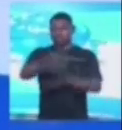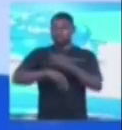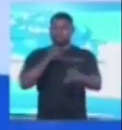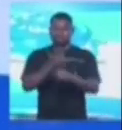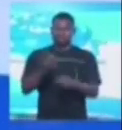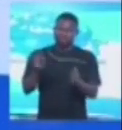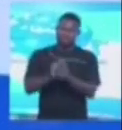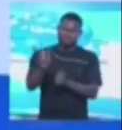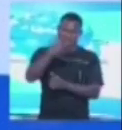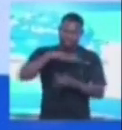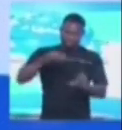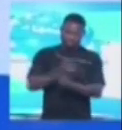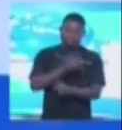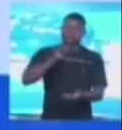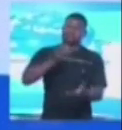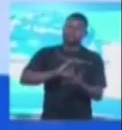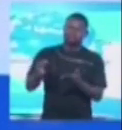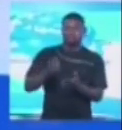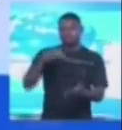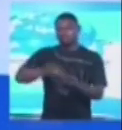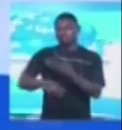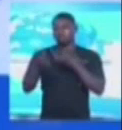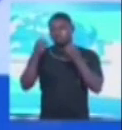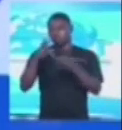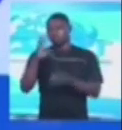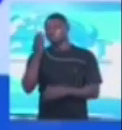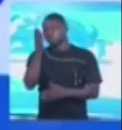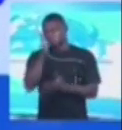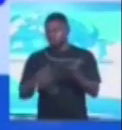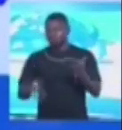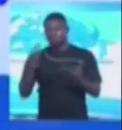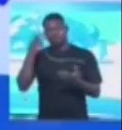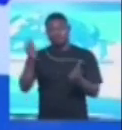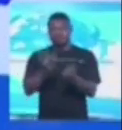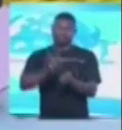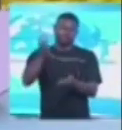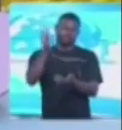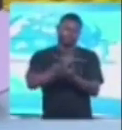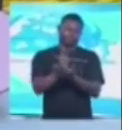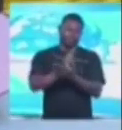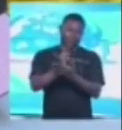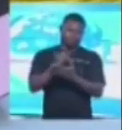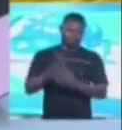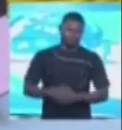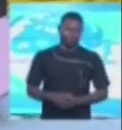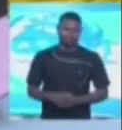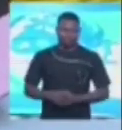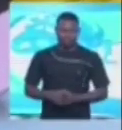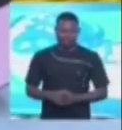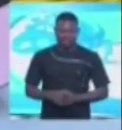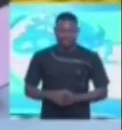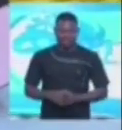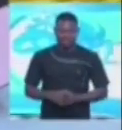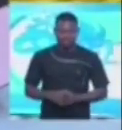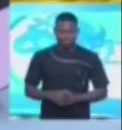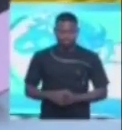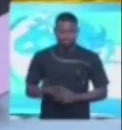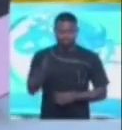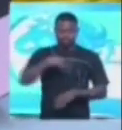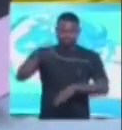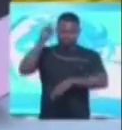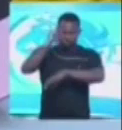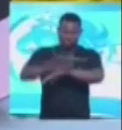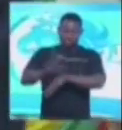de plusieurs domaines en voyant cela avec salifou belem et aux locaux d'un le conseil régional du centre